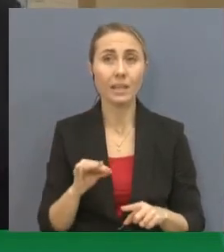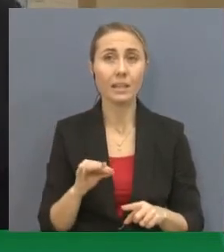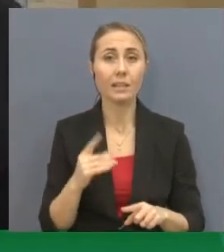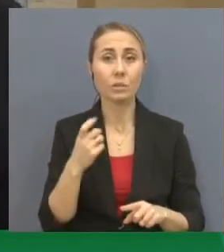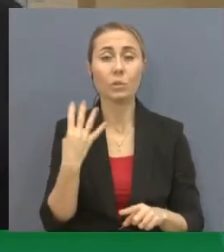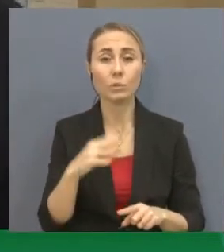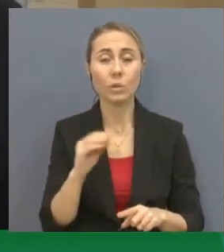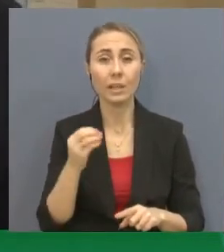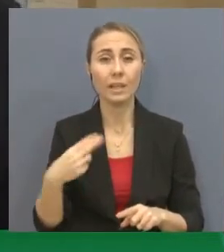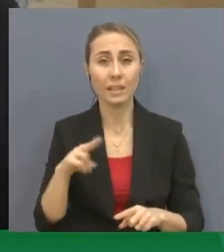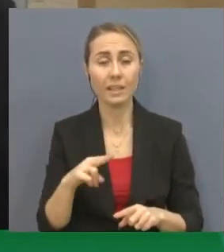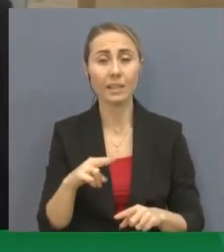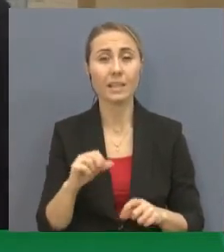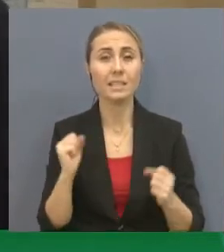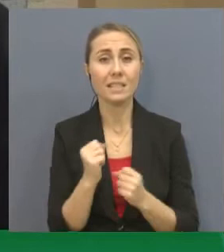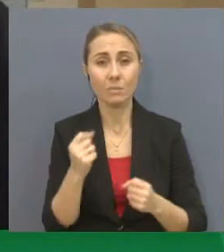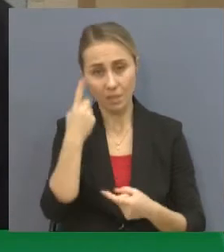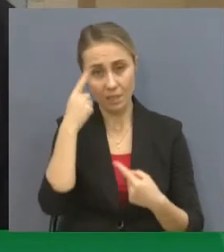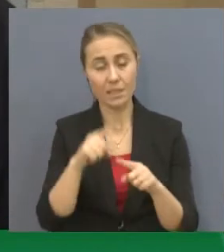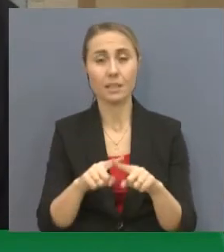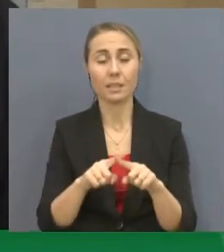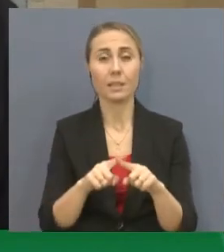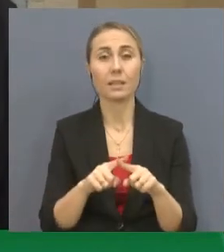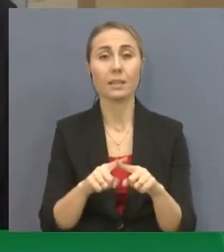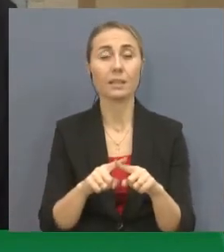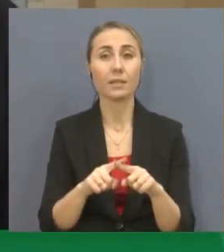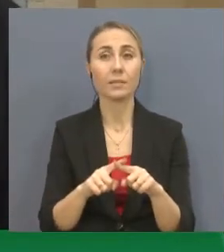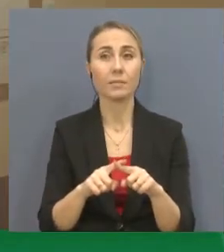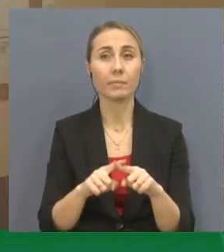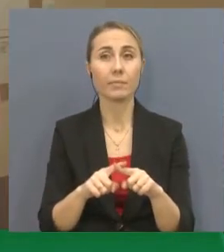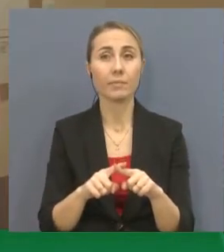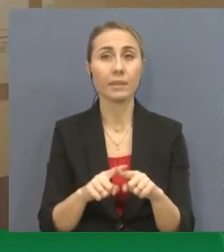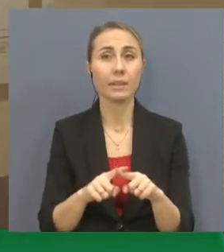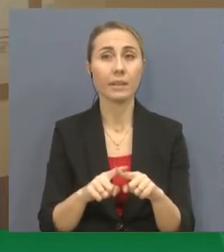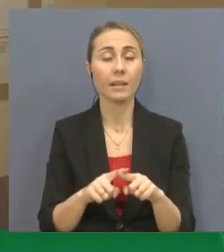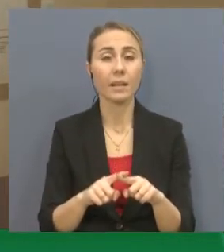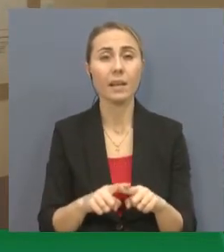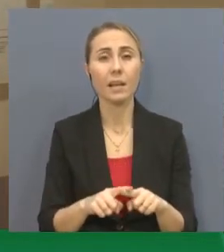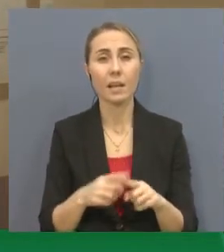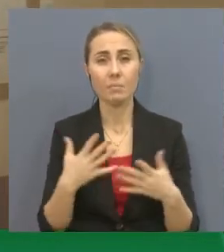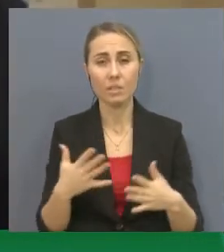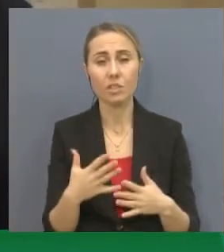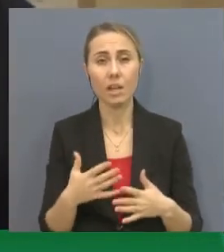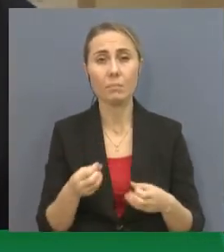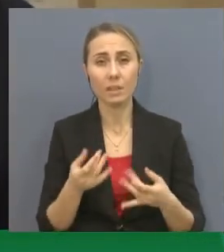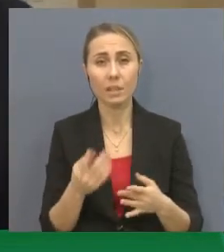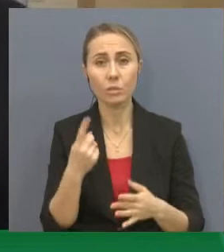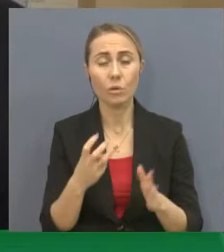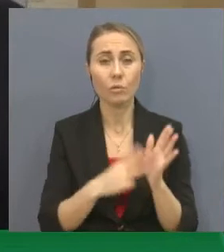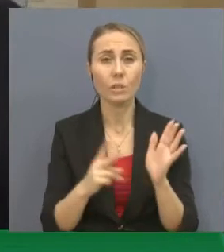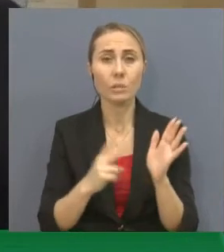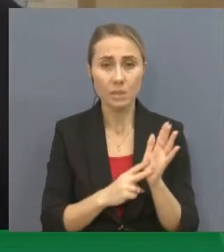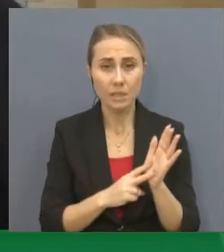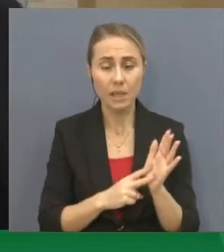десна зимний техники нам активно потребен составляет 187 автор на необходимую